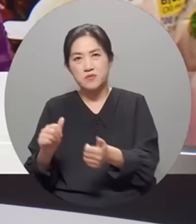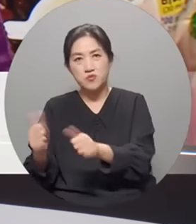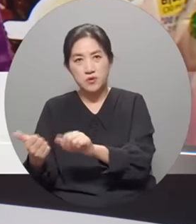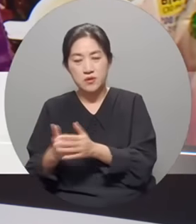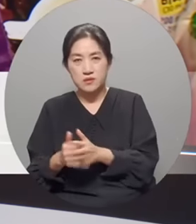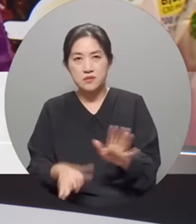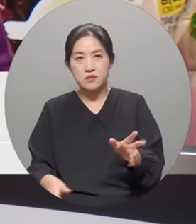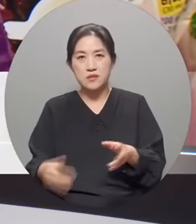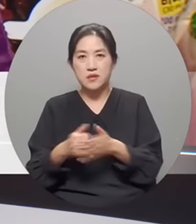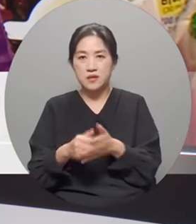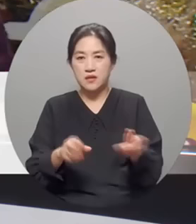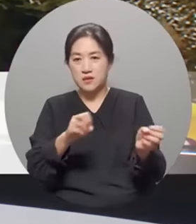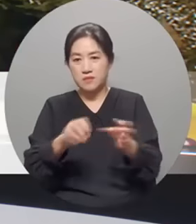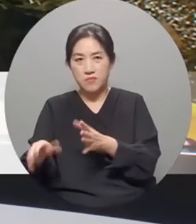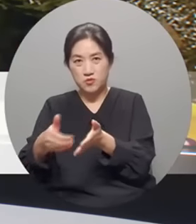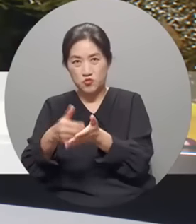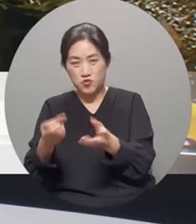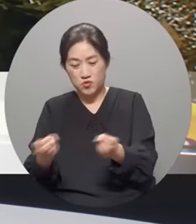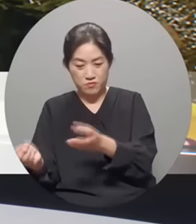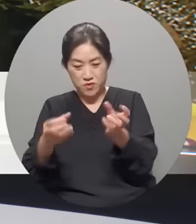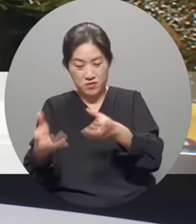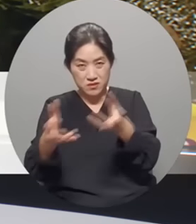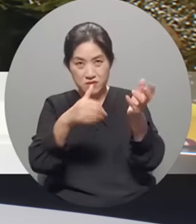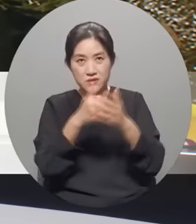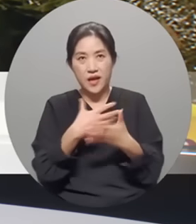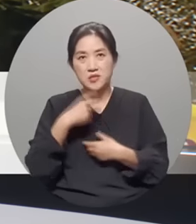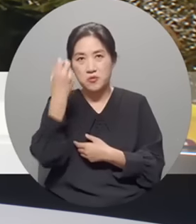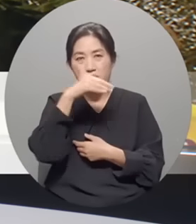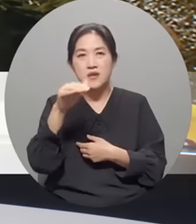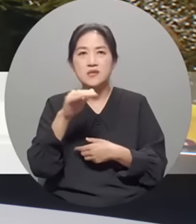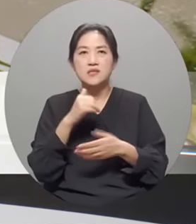관리 안전 규정의 적용 대상을 확대해야 한다는